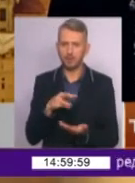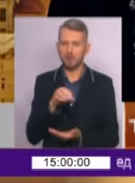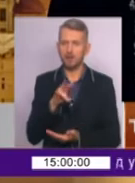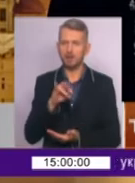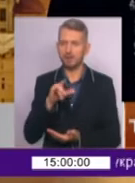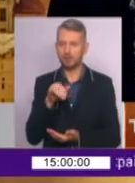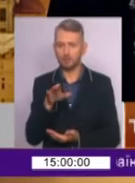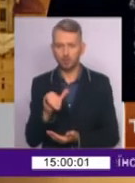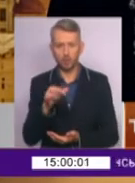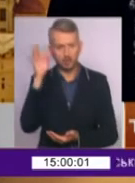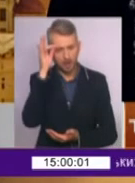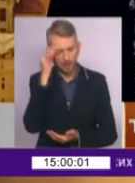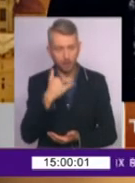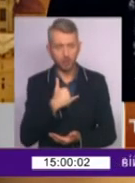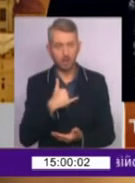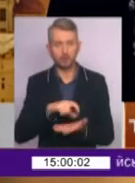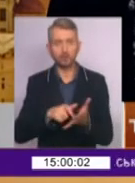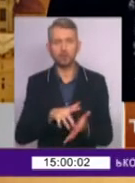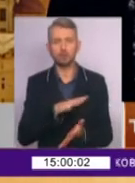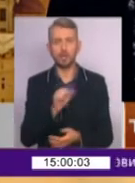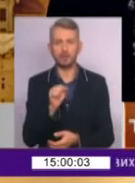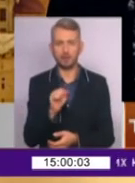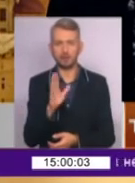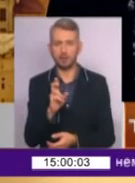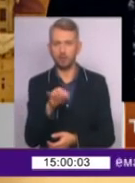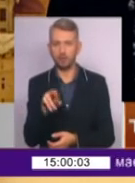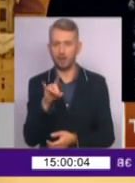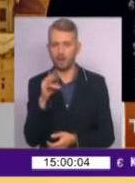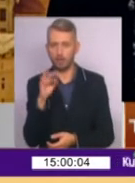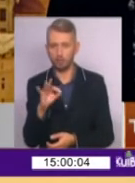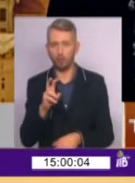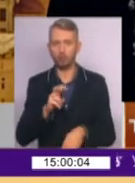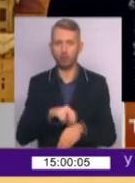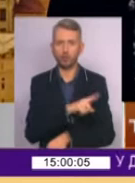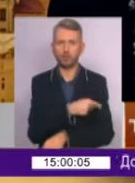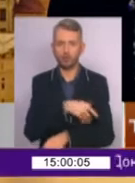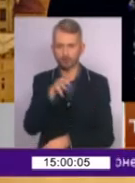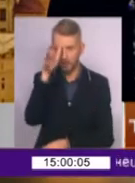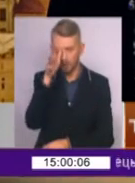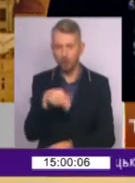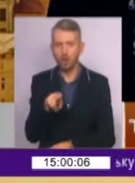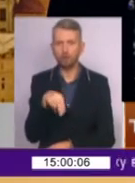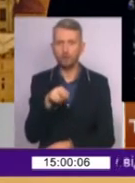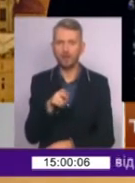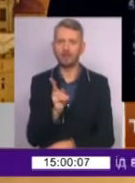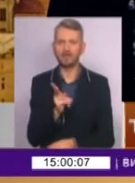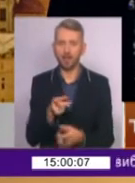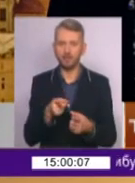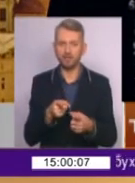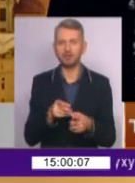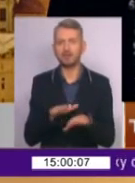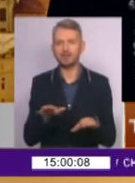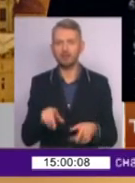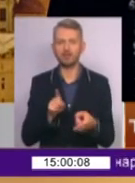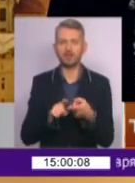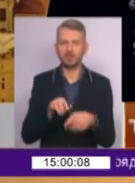менінгіту. Нагадаю, у нас в студії була Анастасія Валеріївна Бондаренко, доктор медичних наук, доцент кафедри дитячих інфекційних